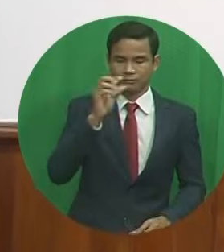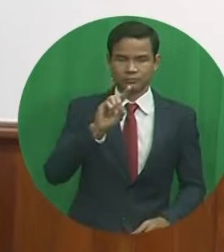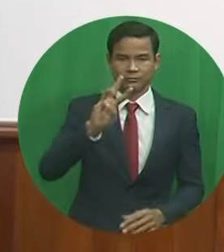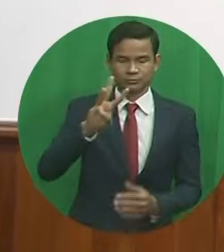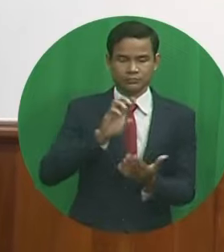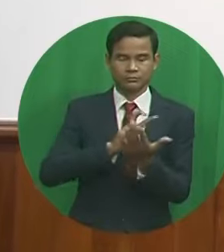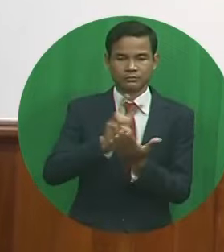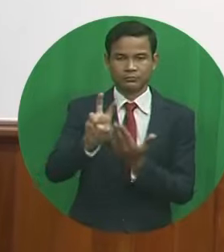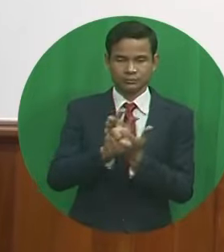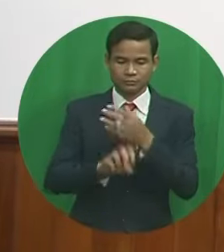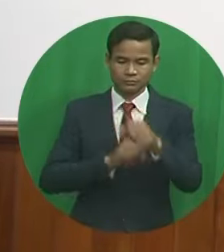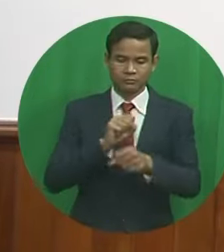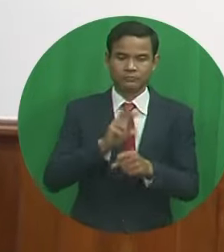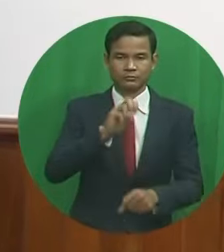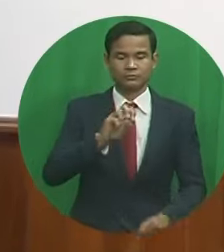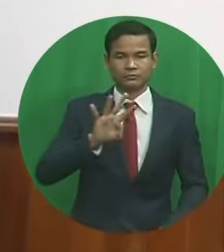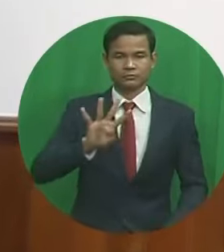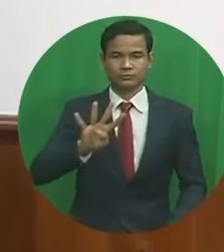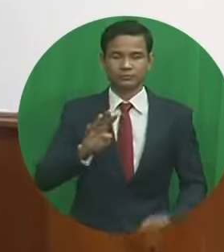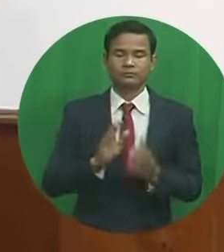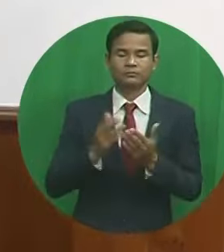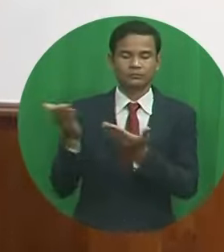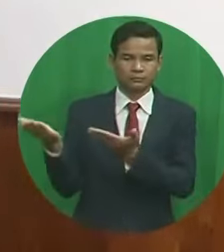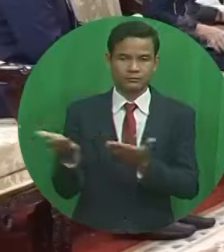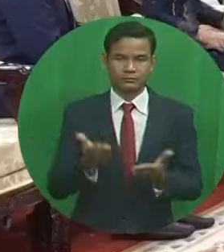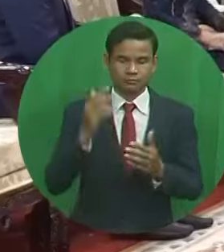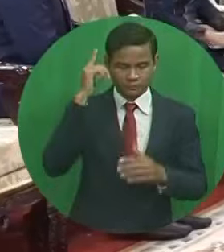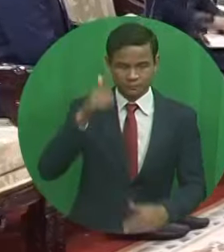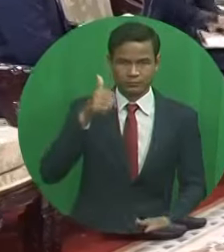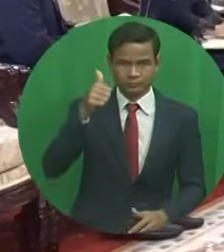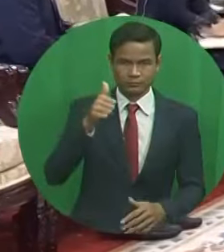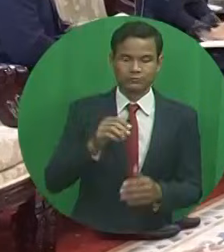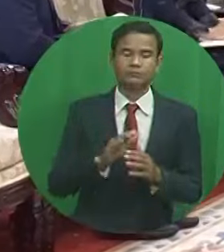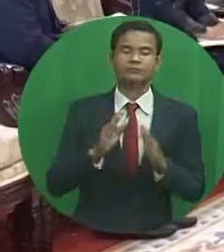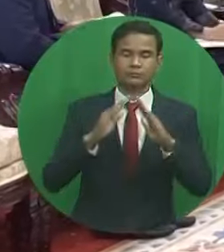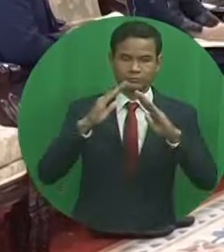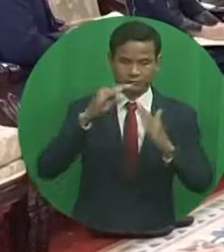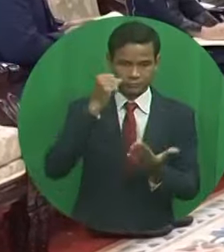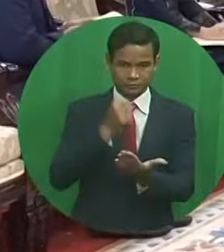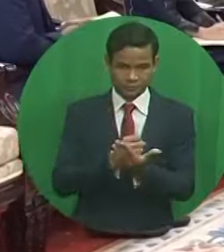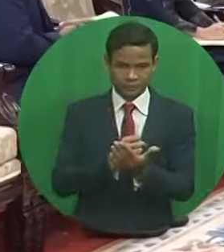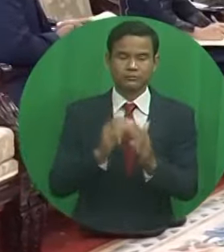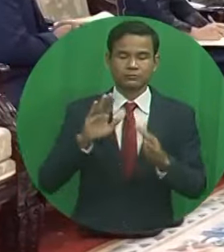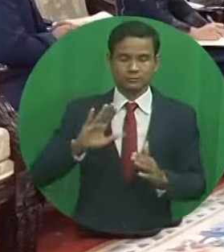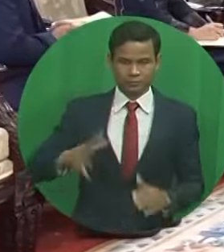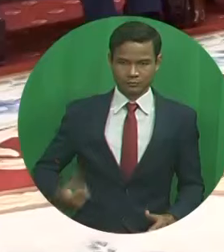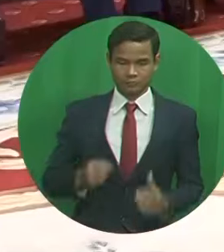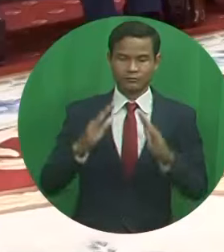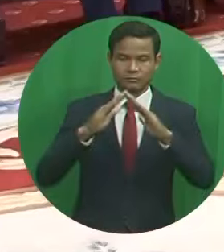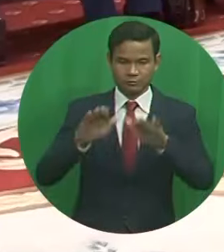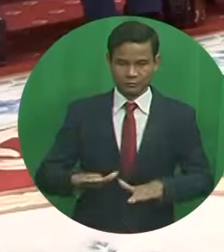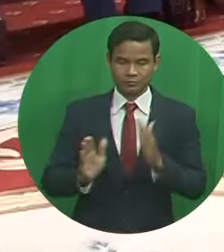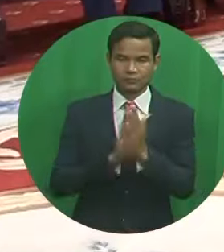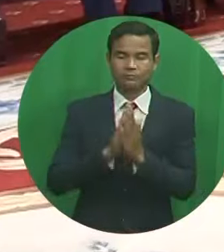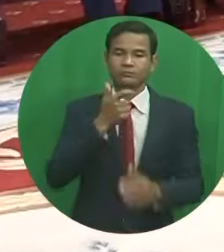ខែឧសភាឆ្នាំ2024បានអនុញ្ញាតឲ្យលោកជំទាវទូតបញ្ញាឯកអគ្គរដ្ឋទូតកម្ពុជាប្រចាំចក្រភពអ